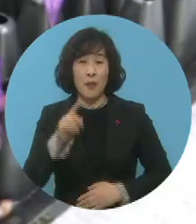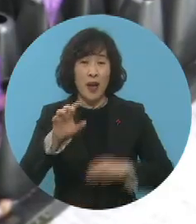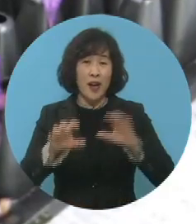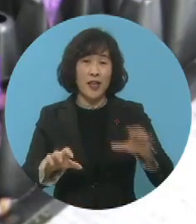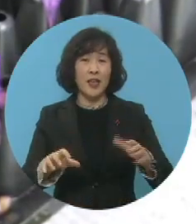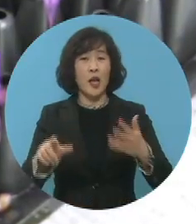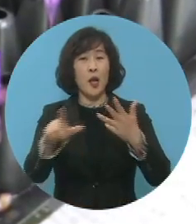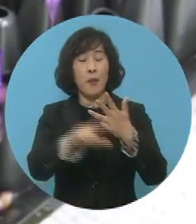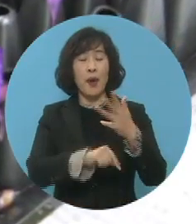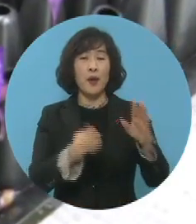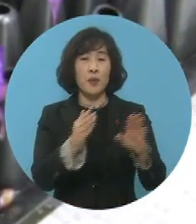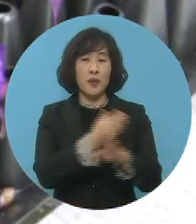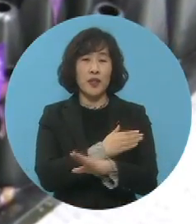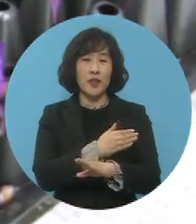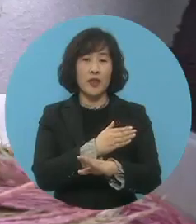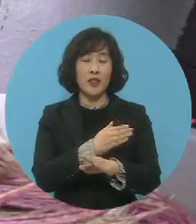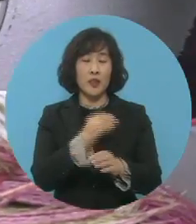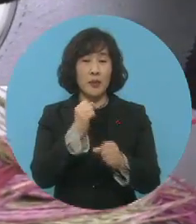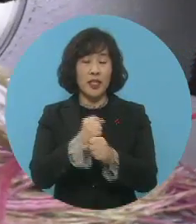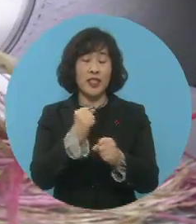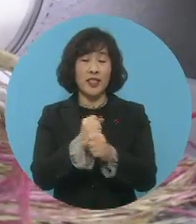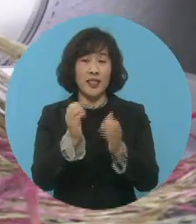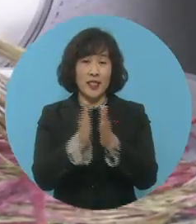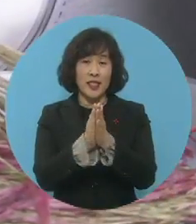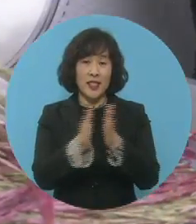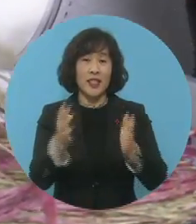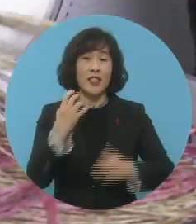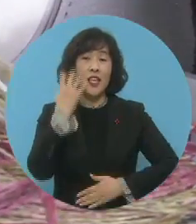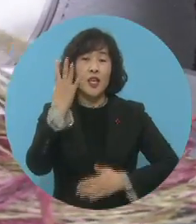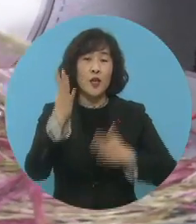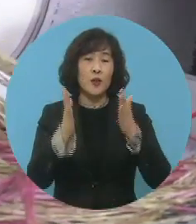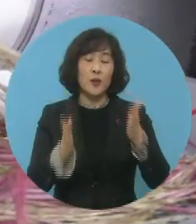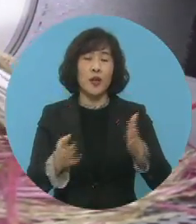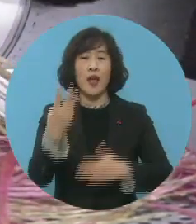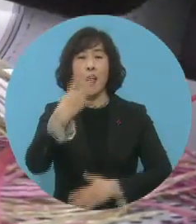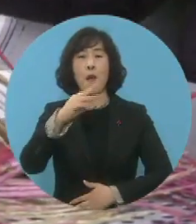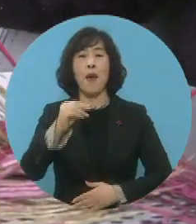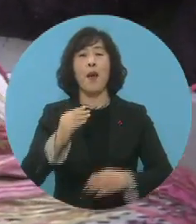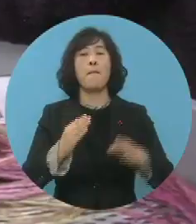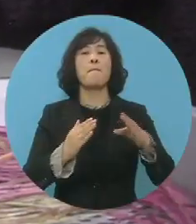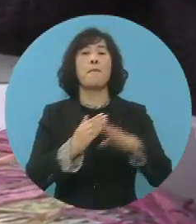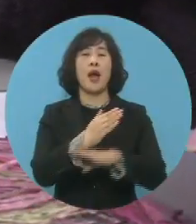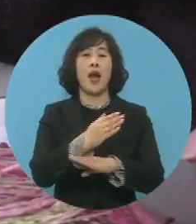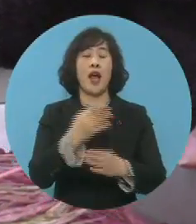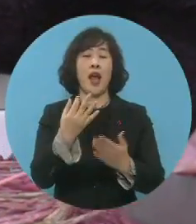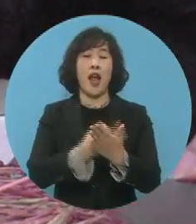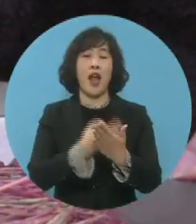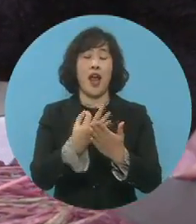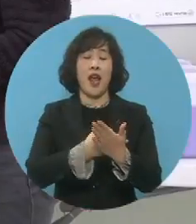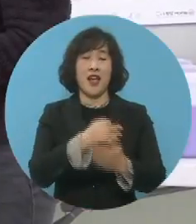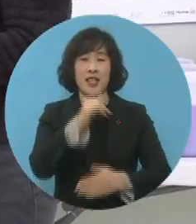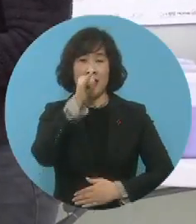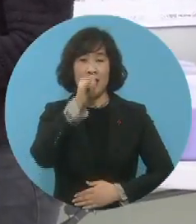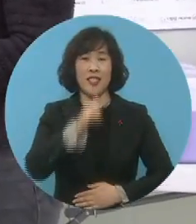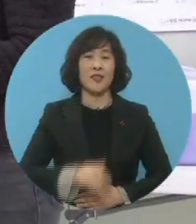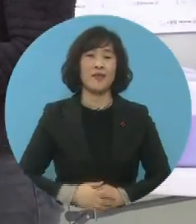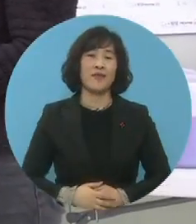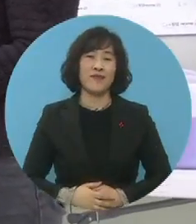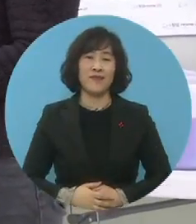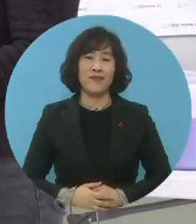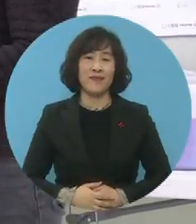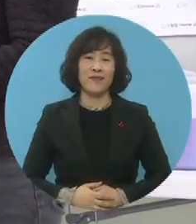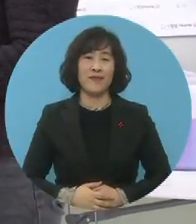있고 자신이 원하는 향기를 더할 수 있습니다. 꽃뿐만 아니라 강아지 풀, 억새, 갈대